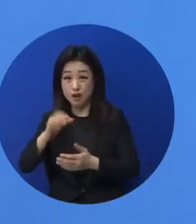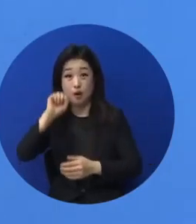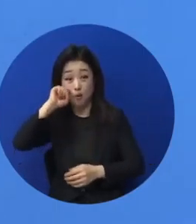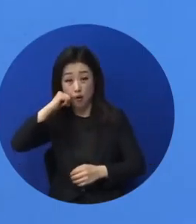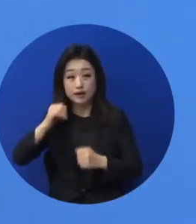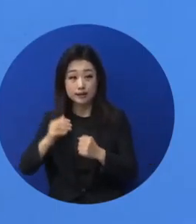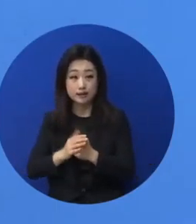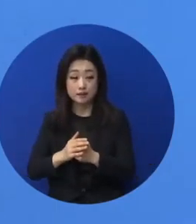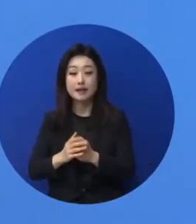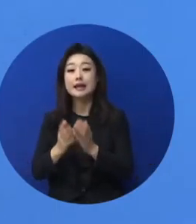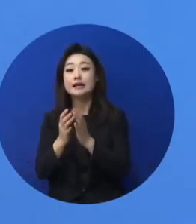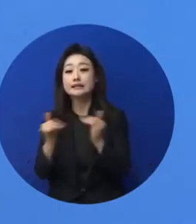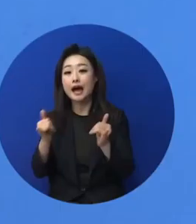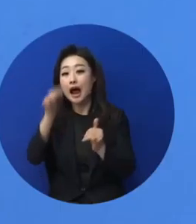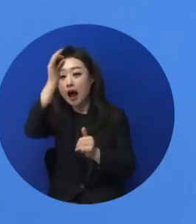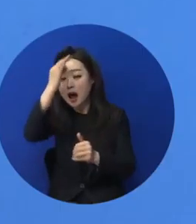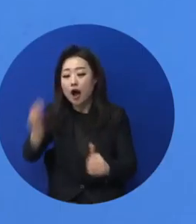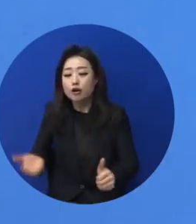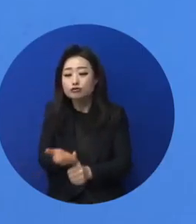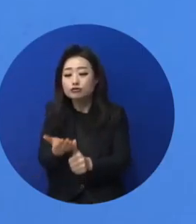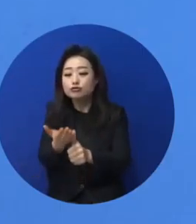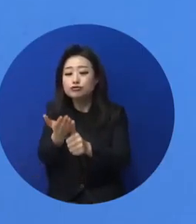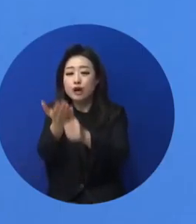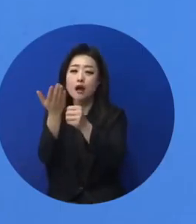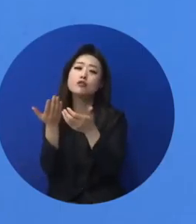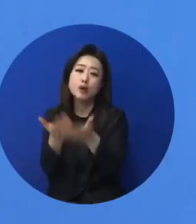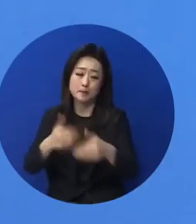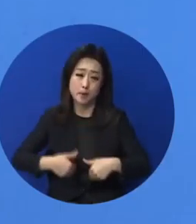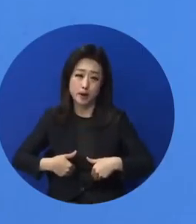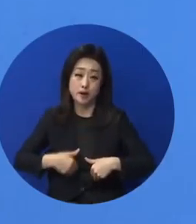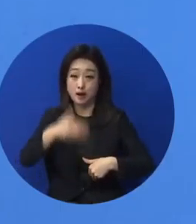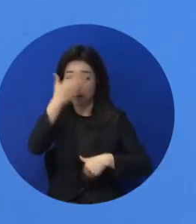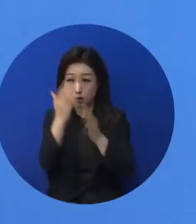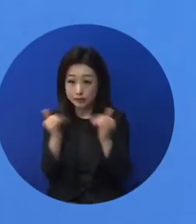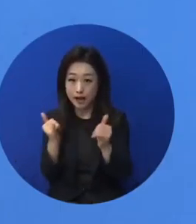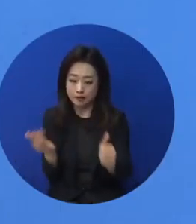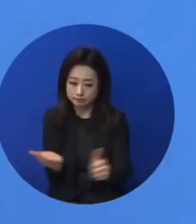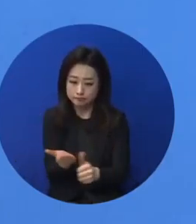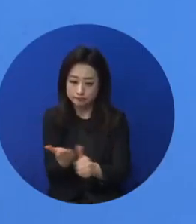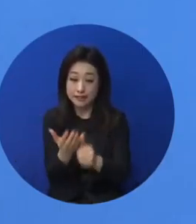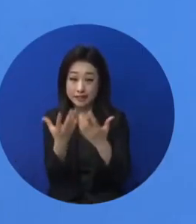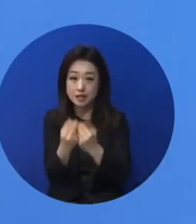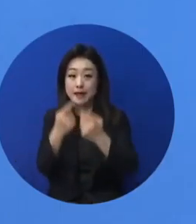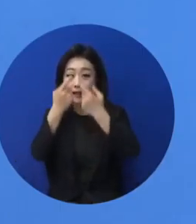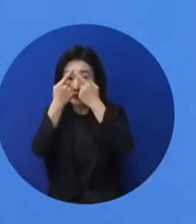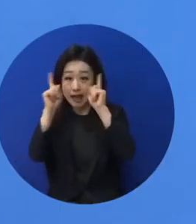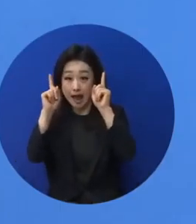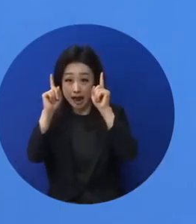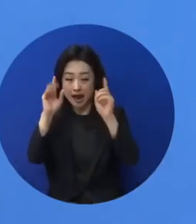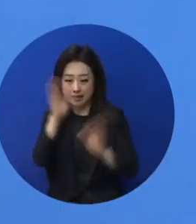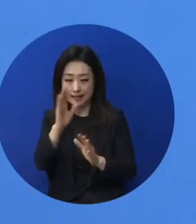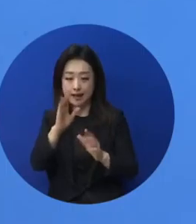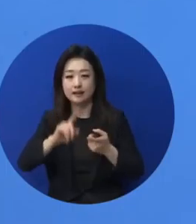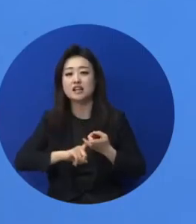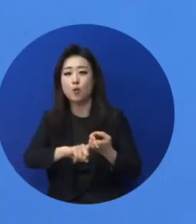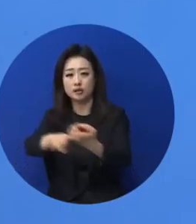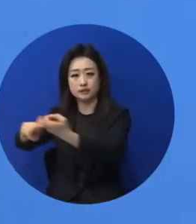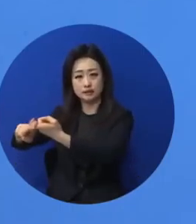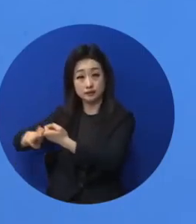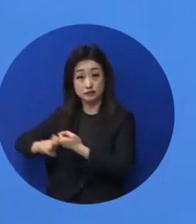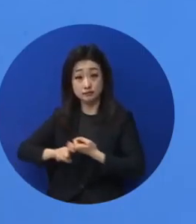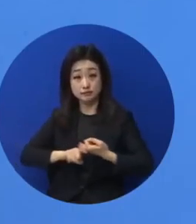저는 인재에 투자를 해야 된다고 생각합니다. 부산의 풍부한 인적 자원, 대학의 네트워크를 자도로 엮어서